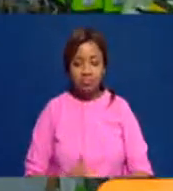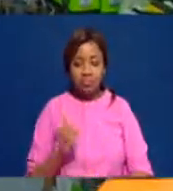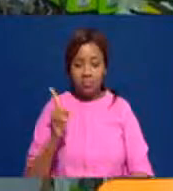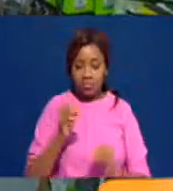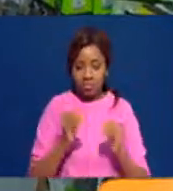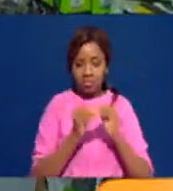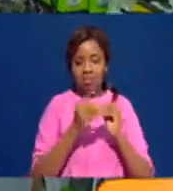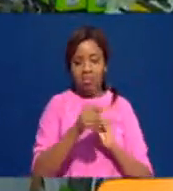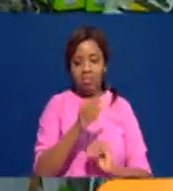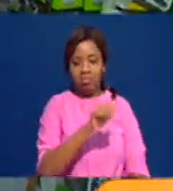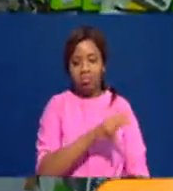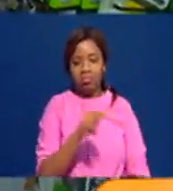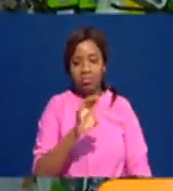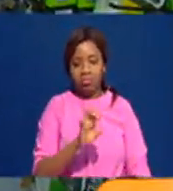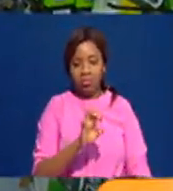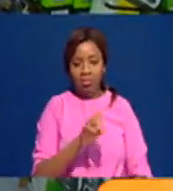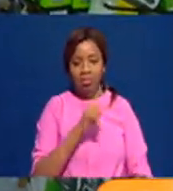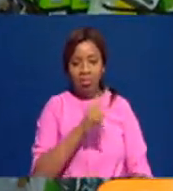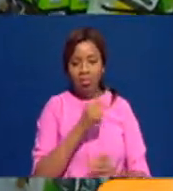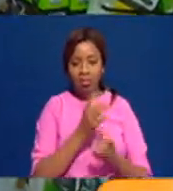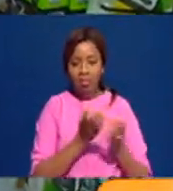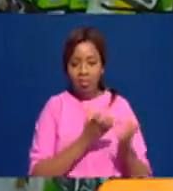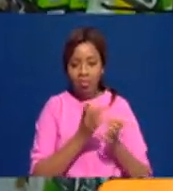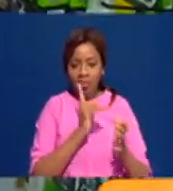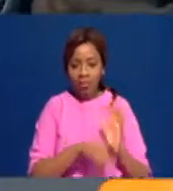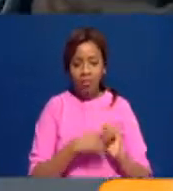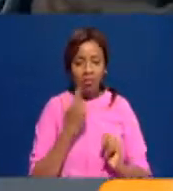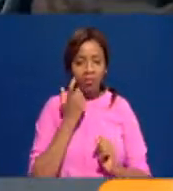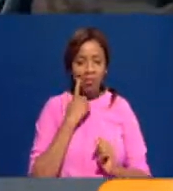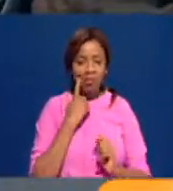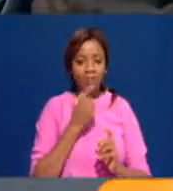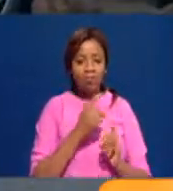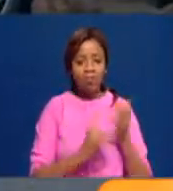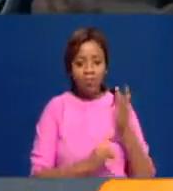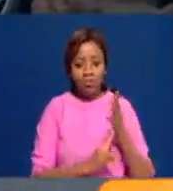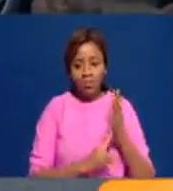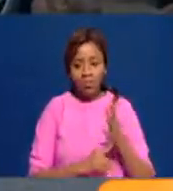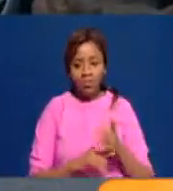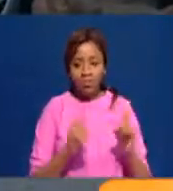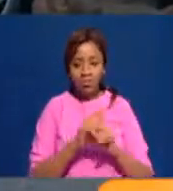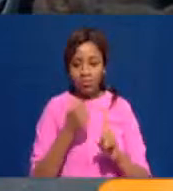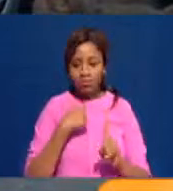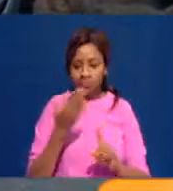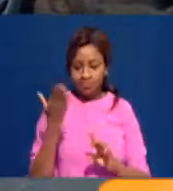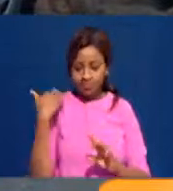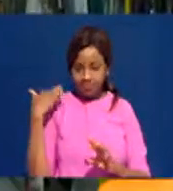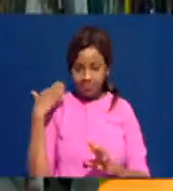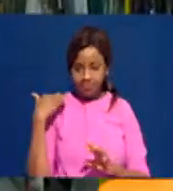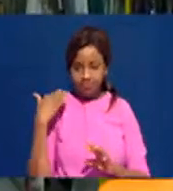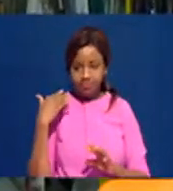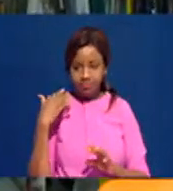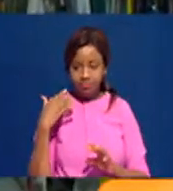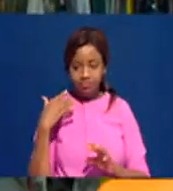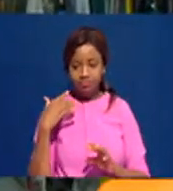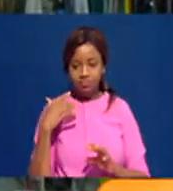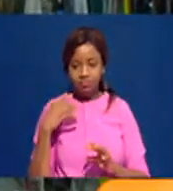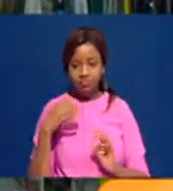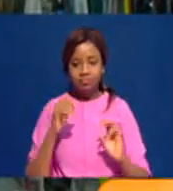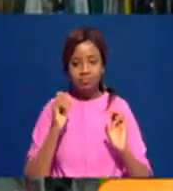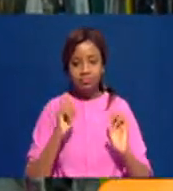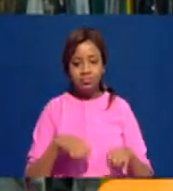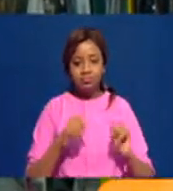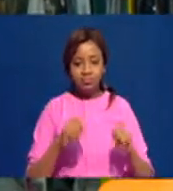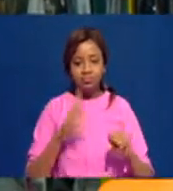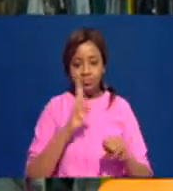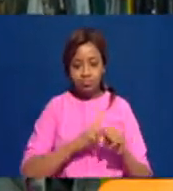We met up with Anne Womboi, who operates an electronics shop. Nuna kama kitambo, nge, like,